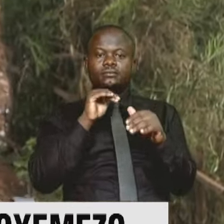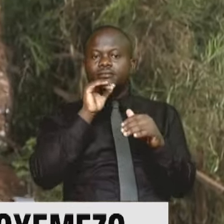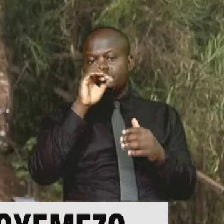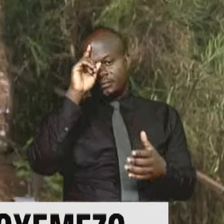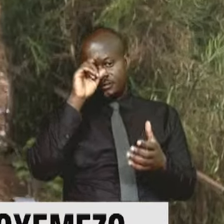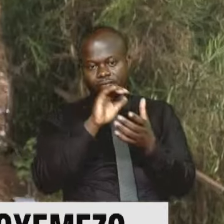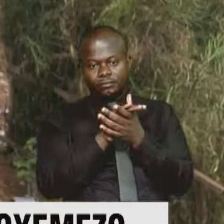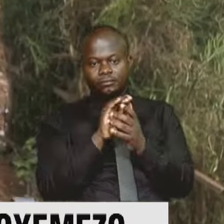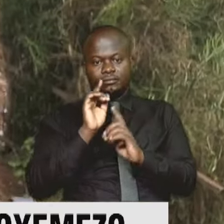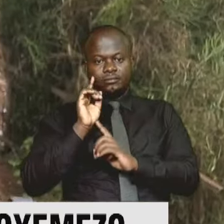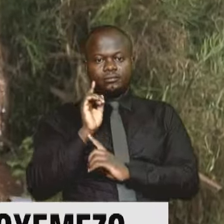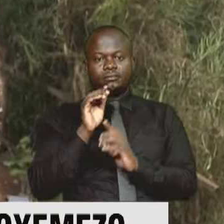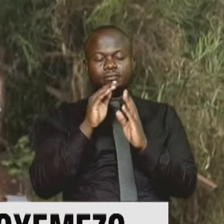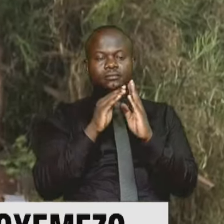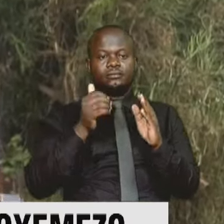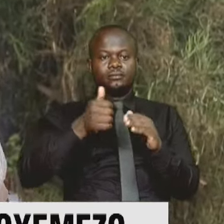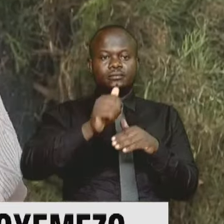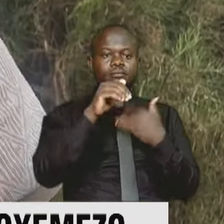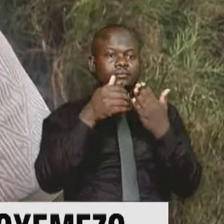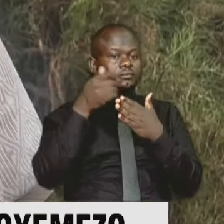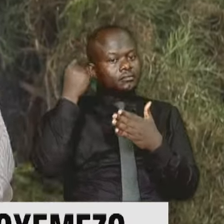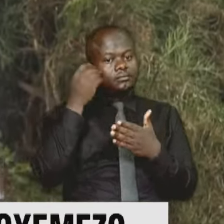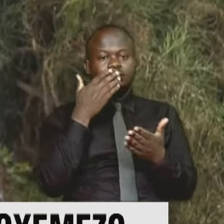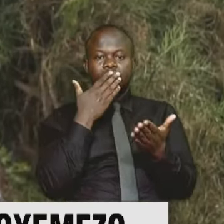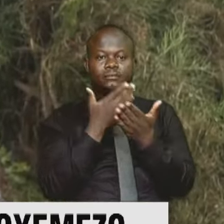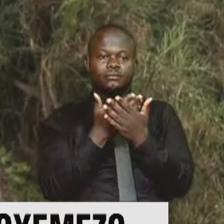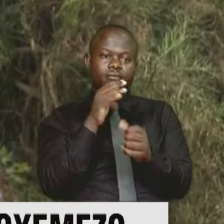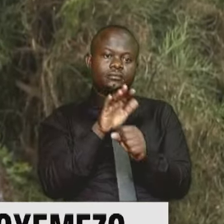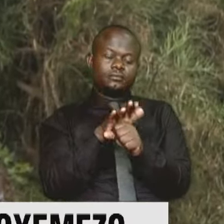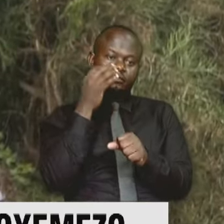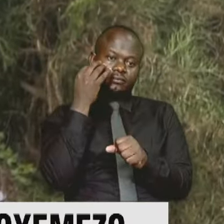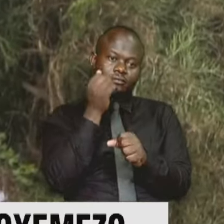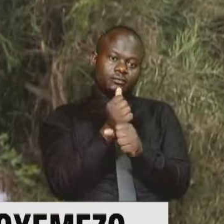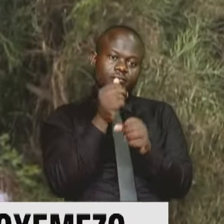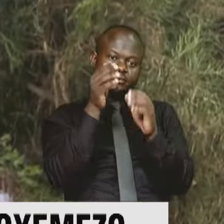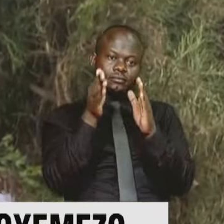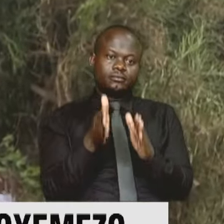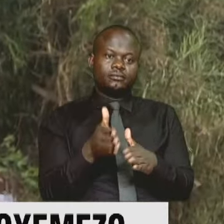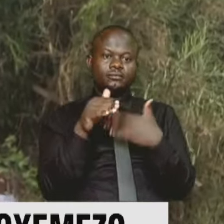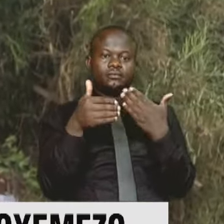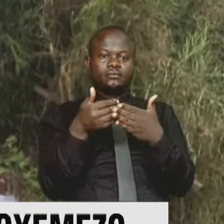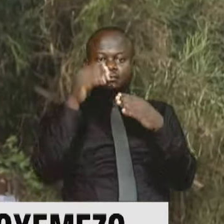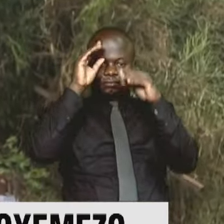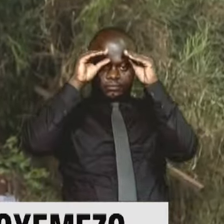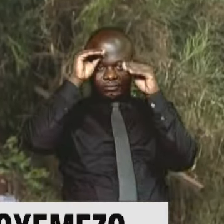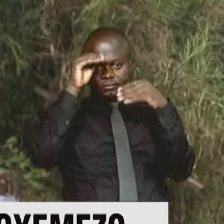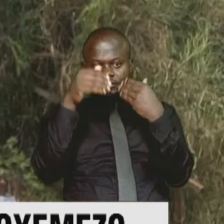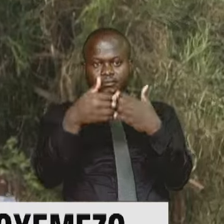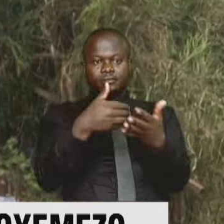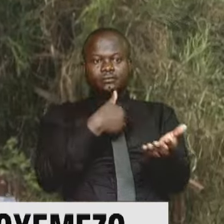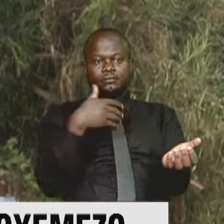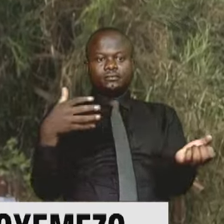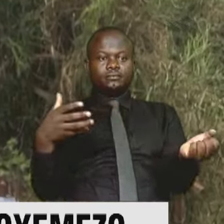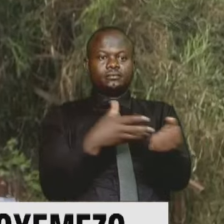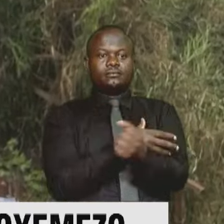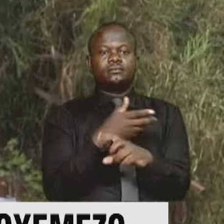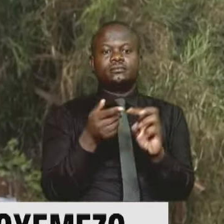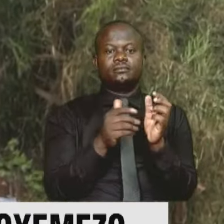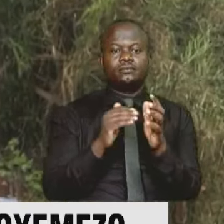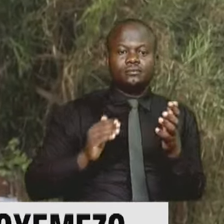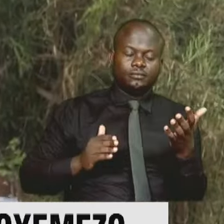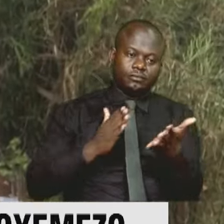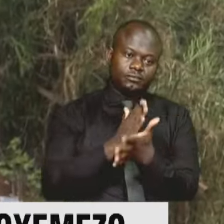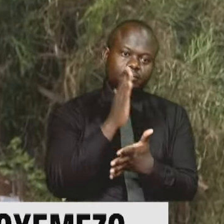umutekano w'inzu ye. Icyo rero ni byiza cyane iyo ikozwe n'umuntu wabyigiye ubifitiye ubushobozi ubifitiye